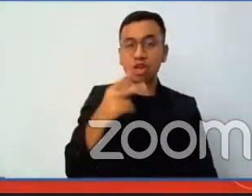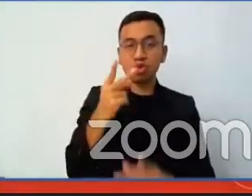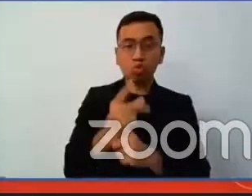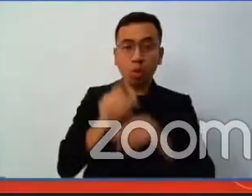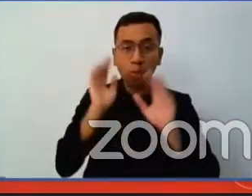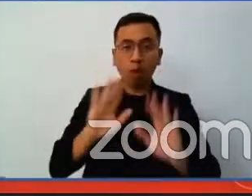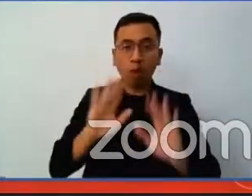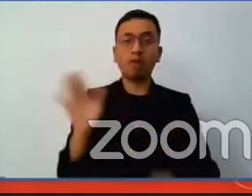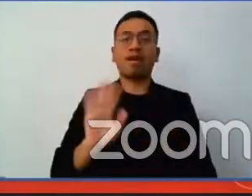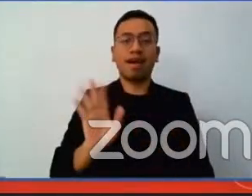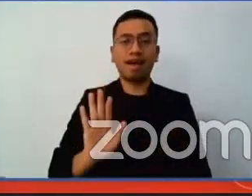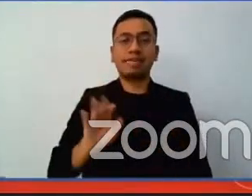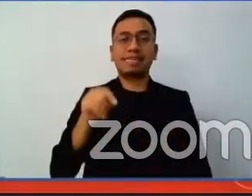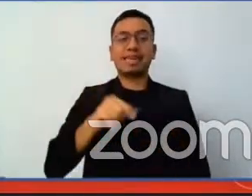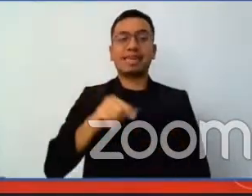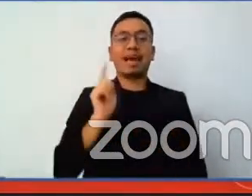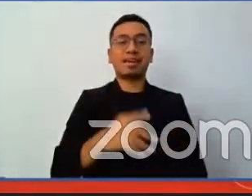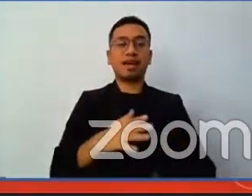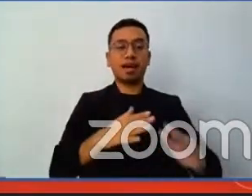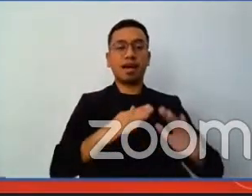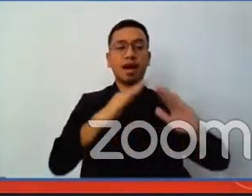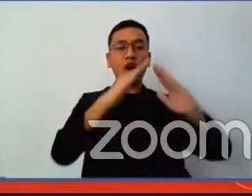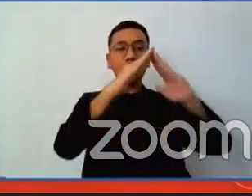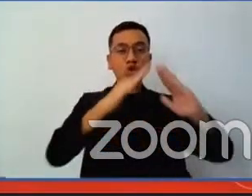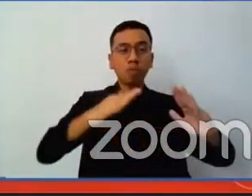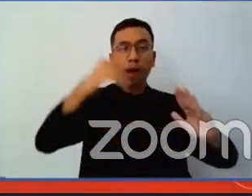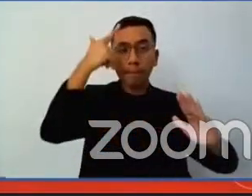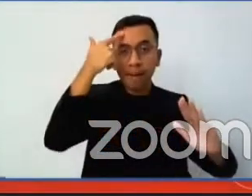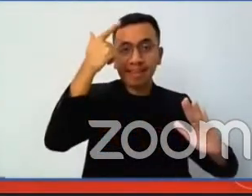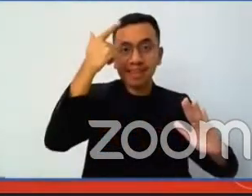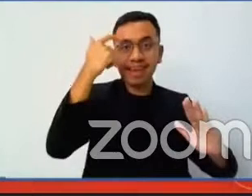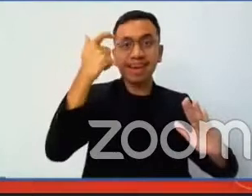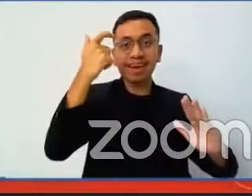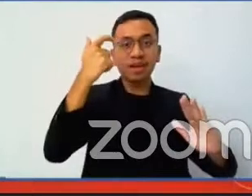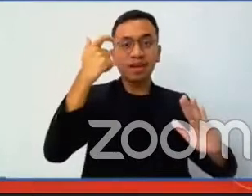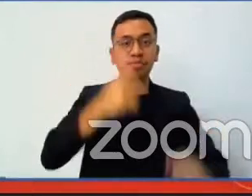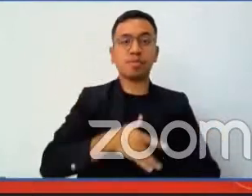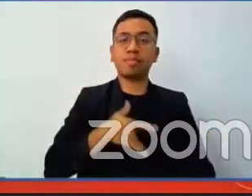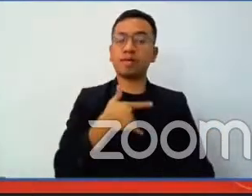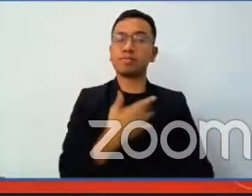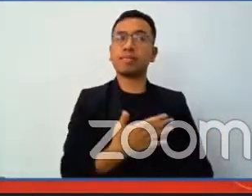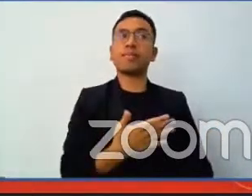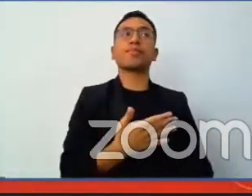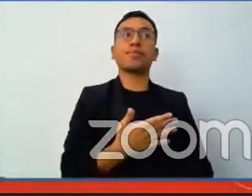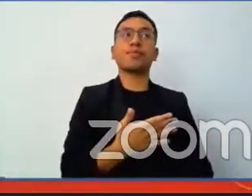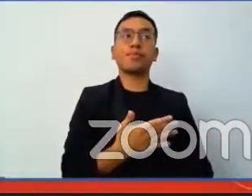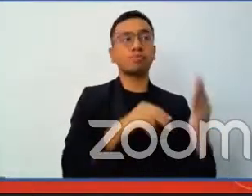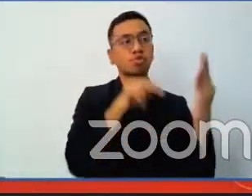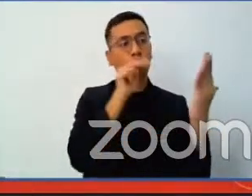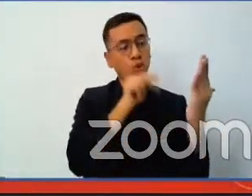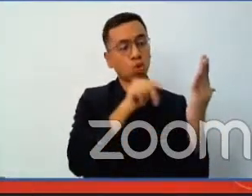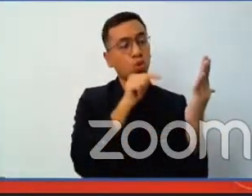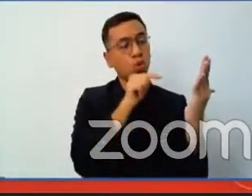pribadi dengan adanya rumah belajar ini membantu saya untuk bisa lebih memvariasikan